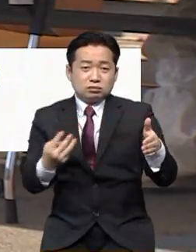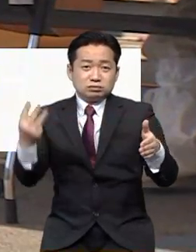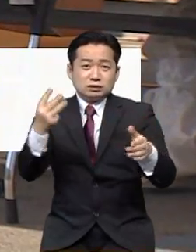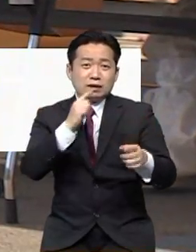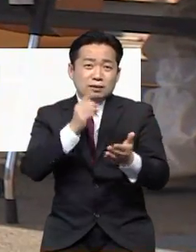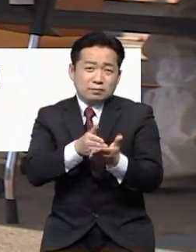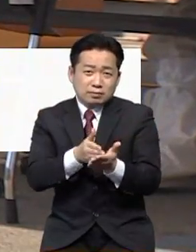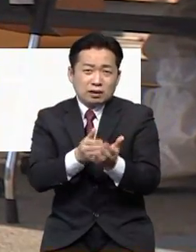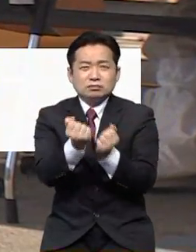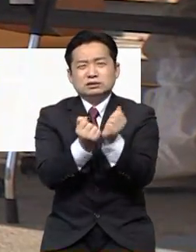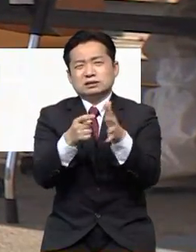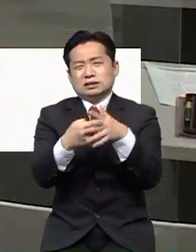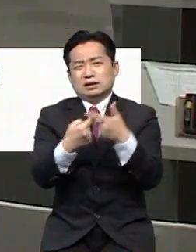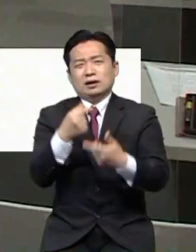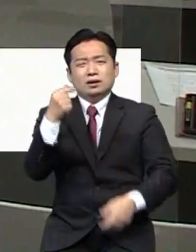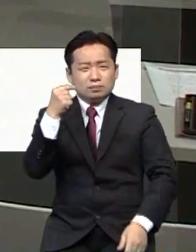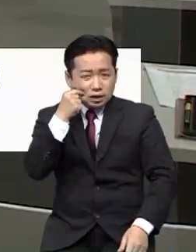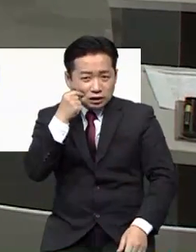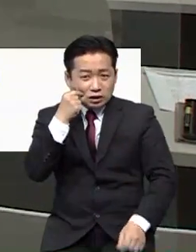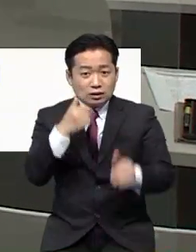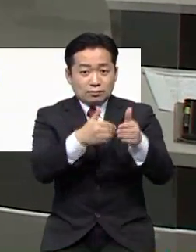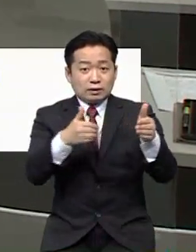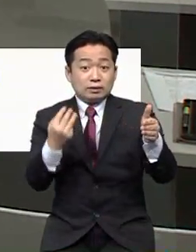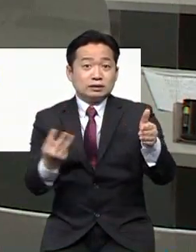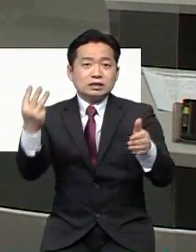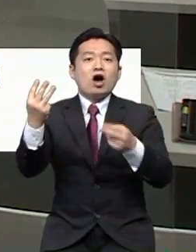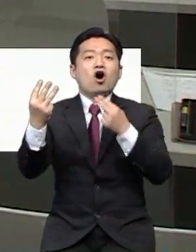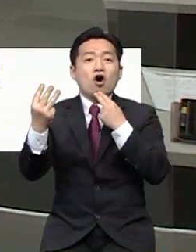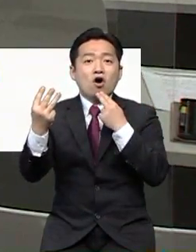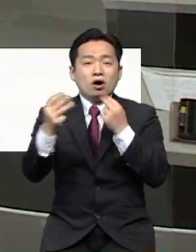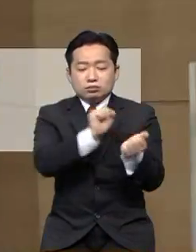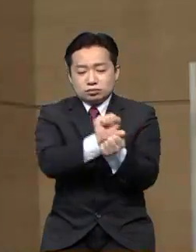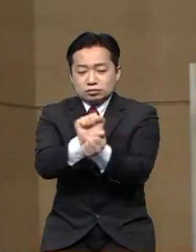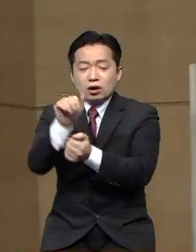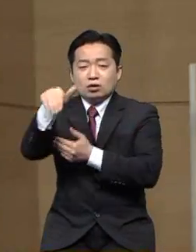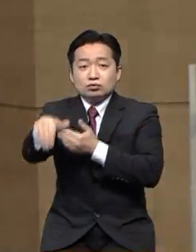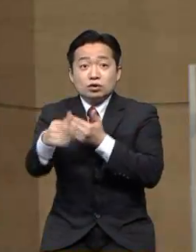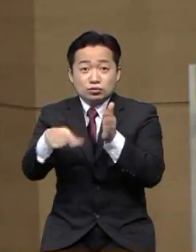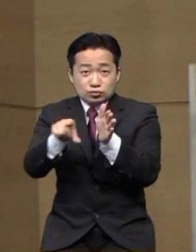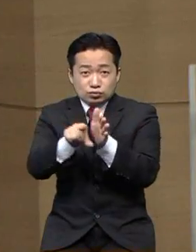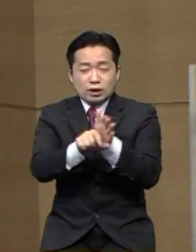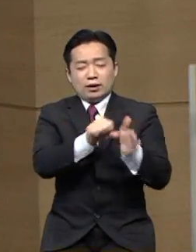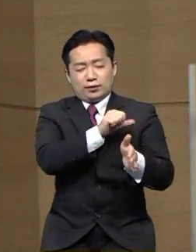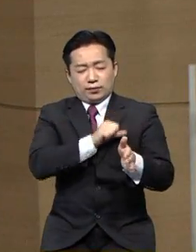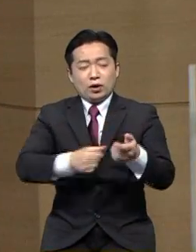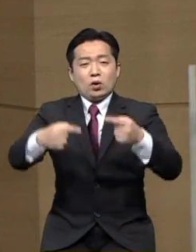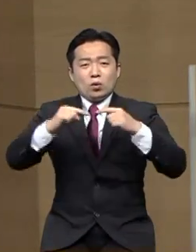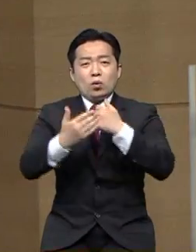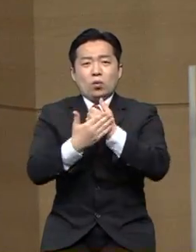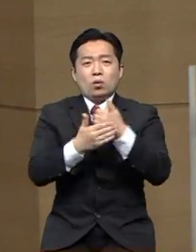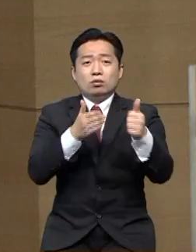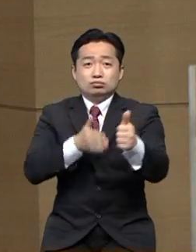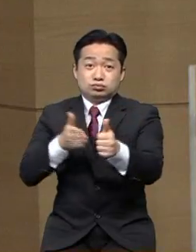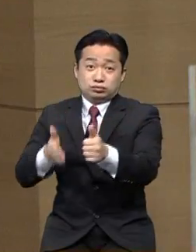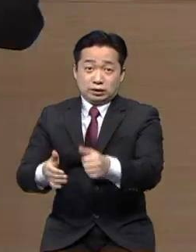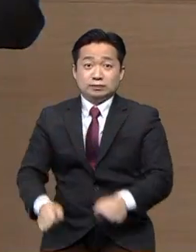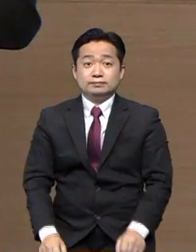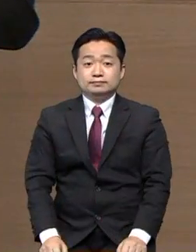주장은 설득력이 없다며 3단계로의 상향 없이 확산세를 꺾을 수 있도록 인내하고 동참해달라고